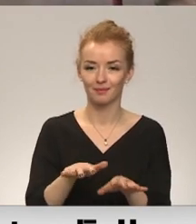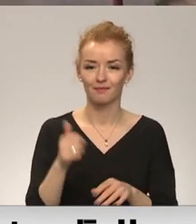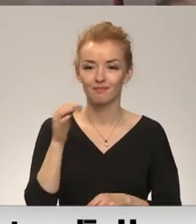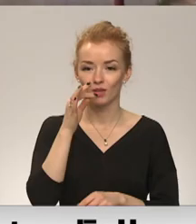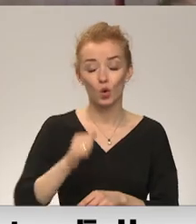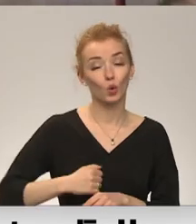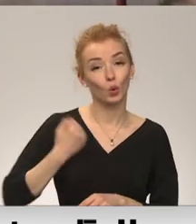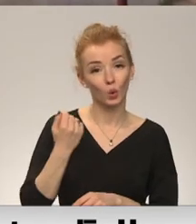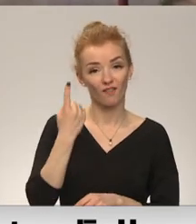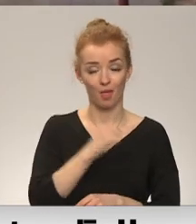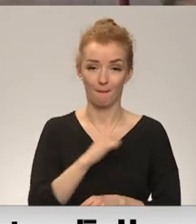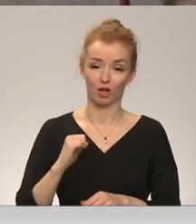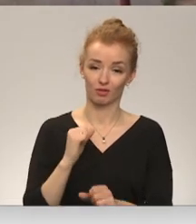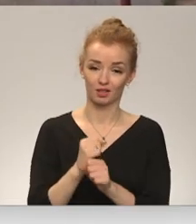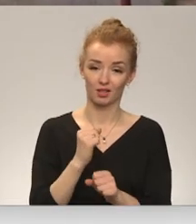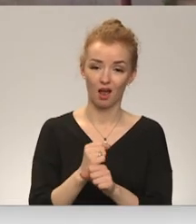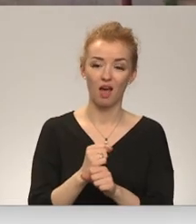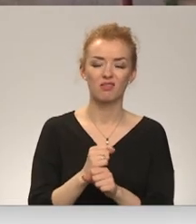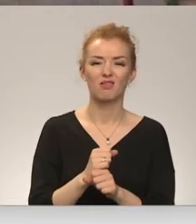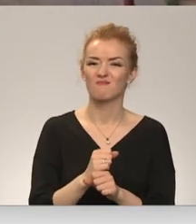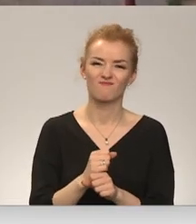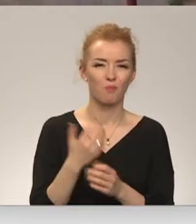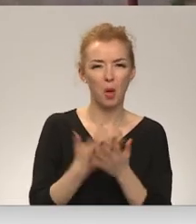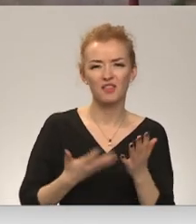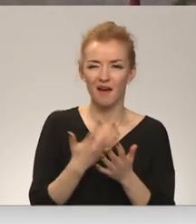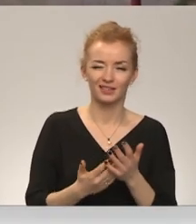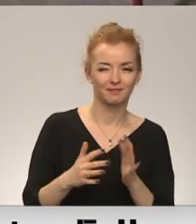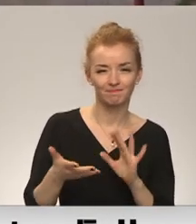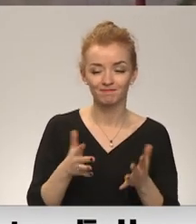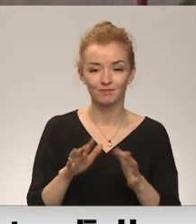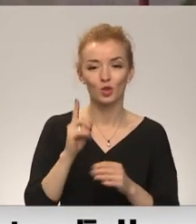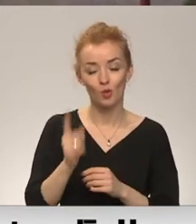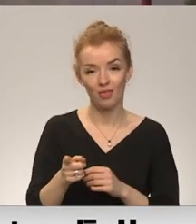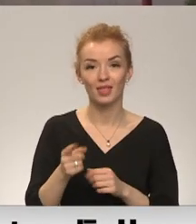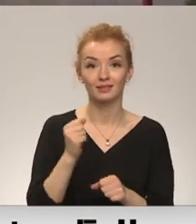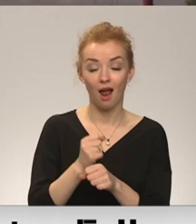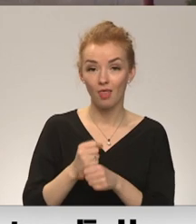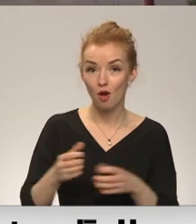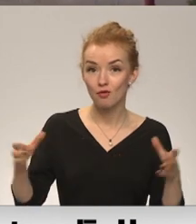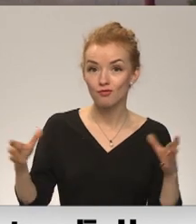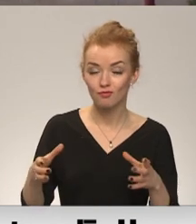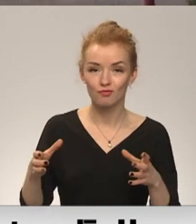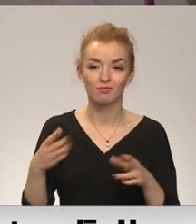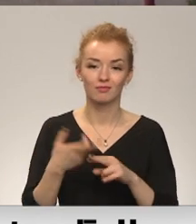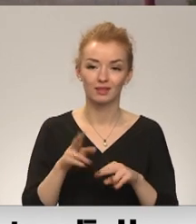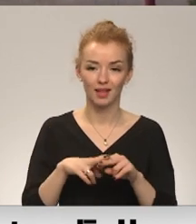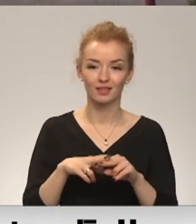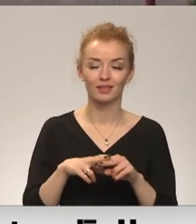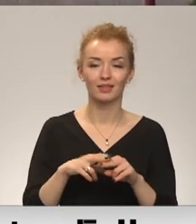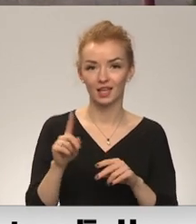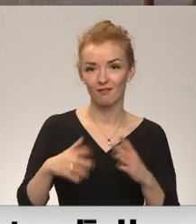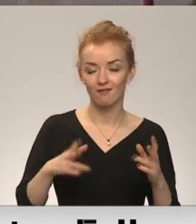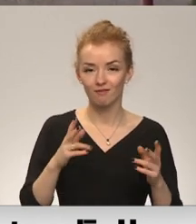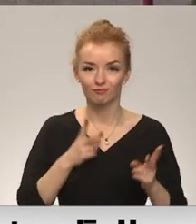strādāt, piemēram, vienam pašam, jā, maza motivācija un tā tālāk. Un noteikti strādājot kopā ir tā